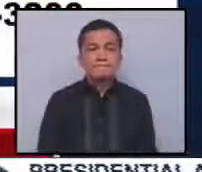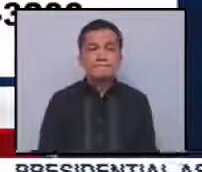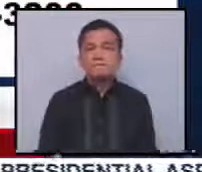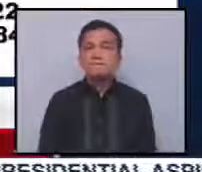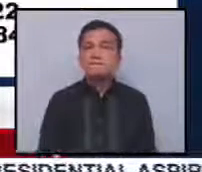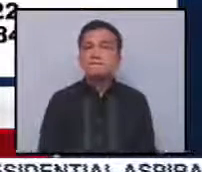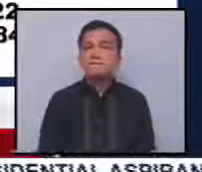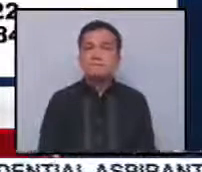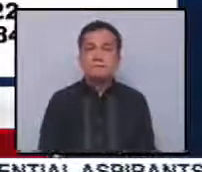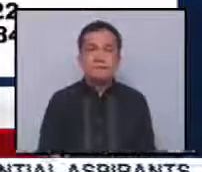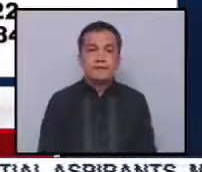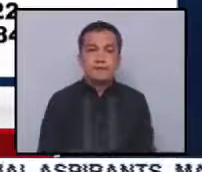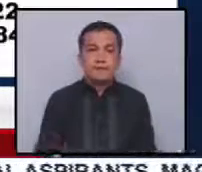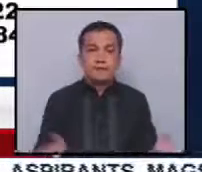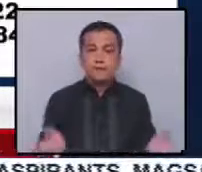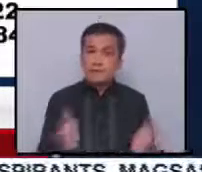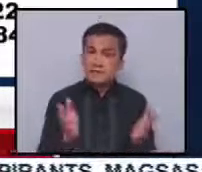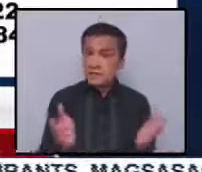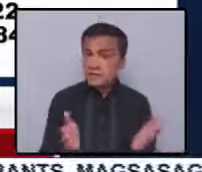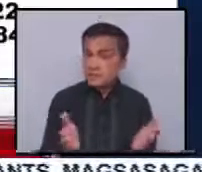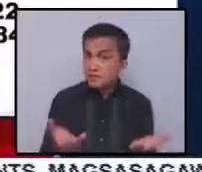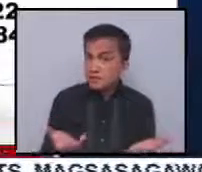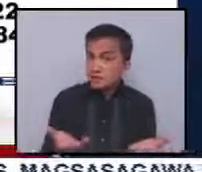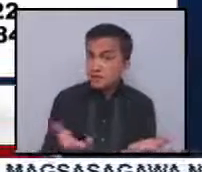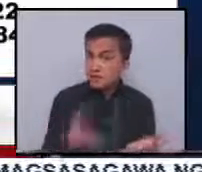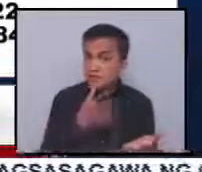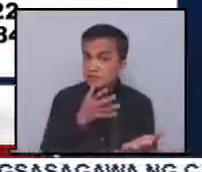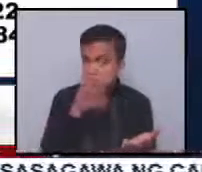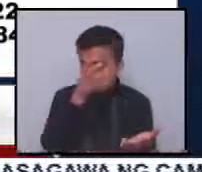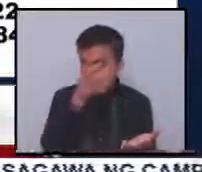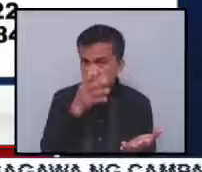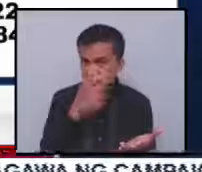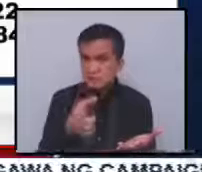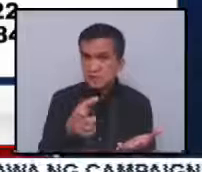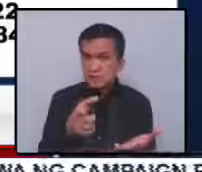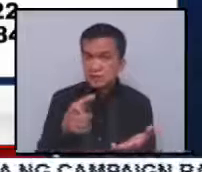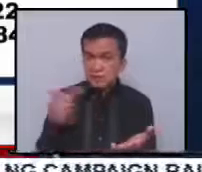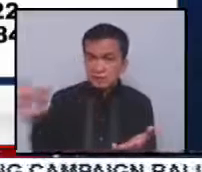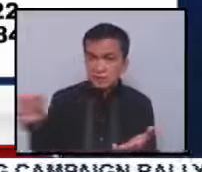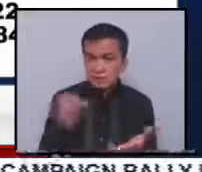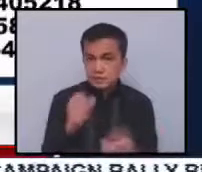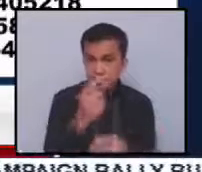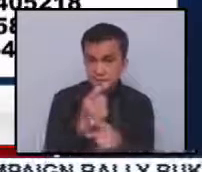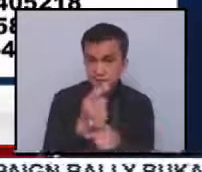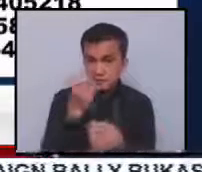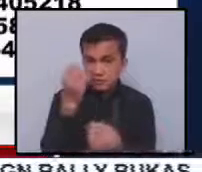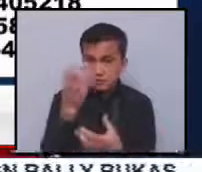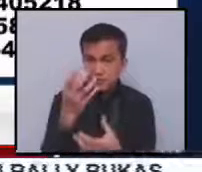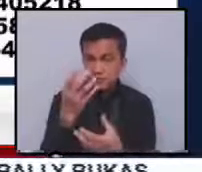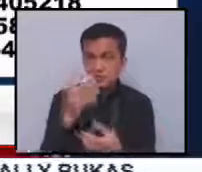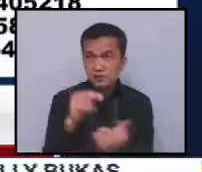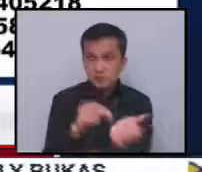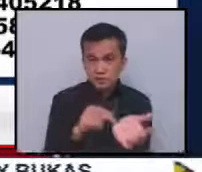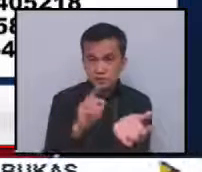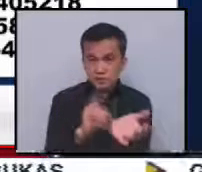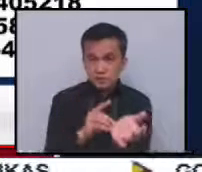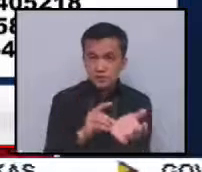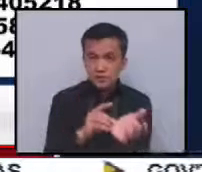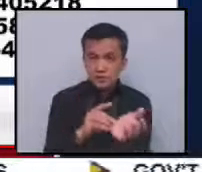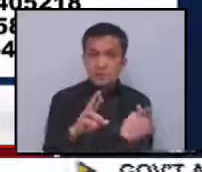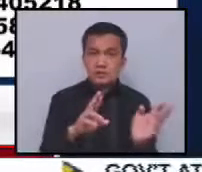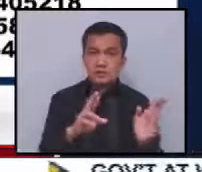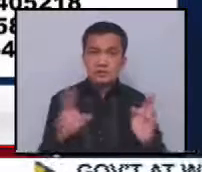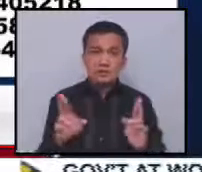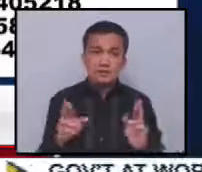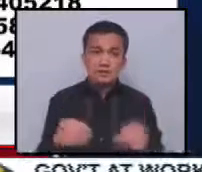Hinihikayat natin yung mga magulang na get the correct information, yung mga health workers po natin ay handa na magbigay ng